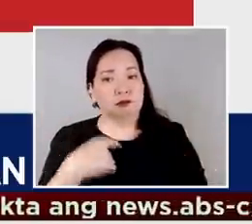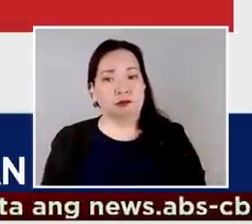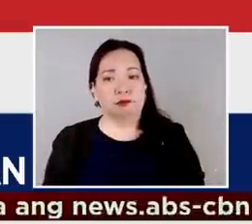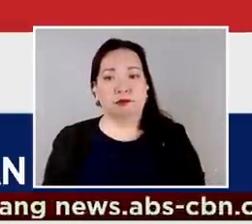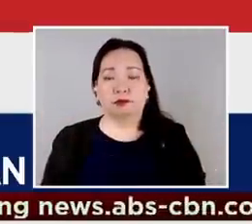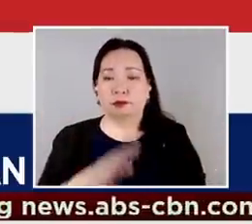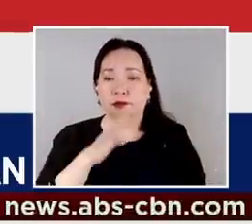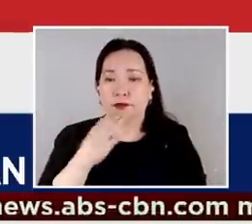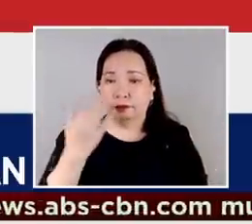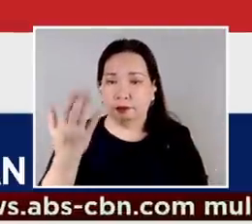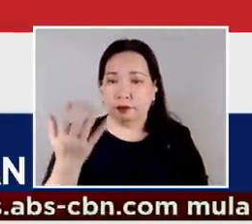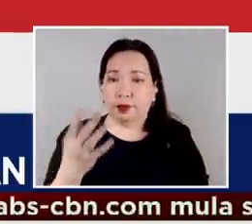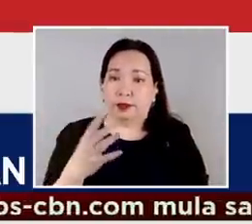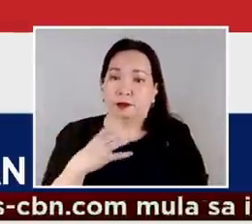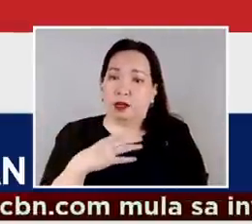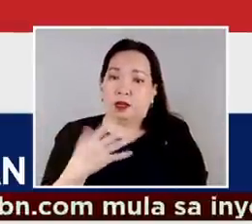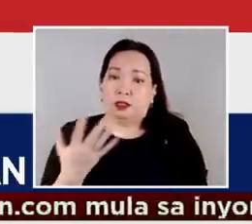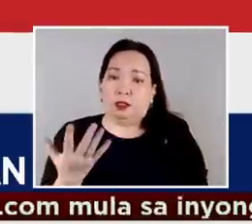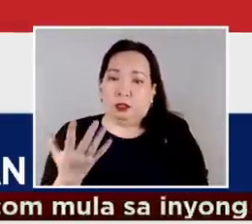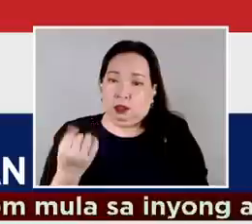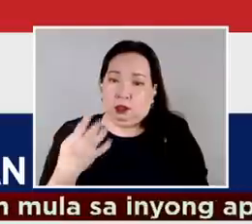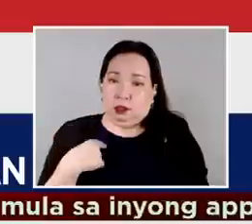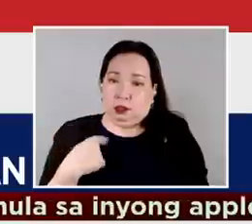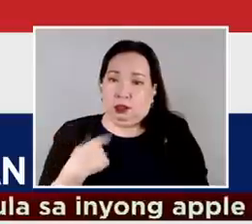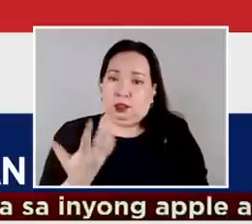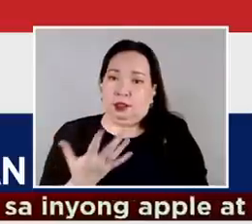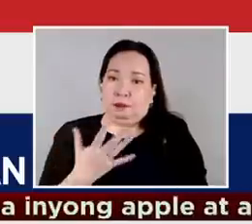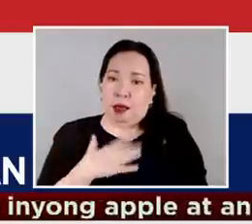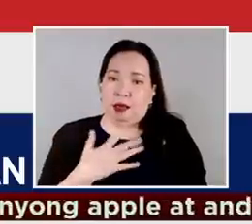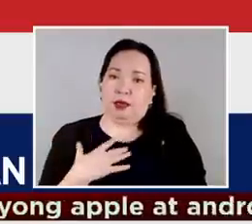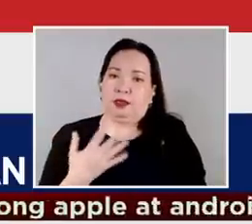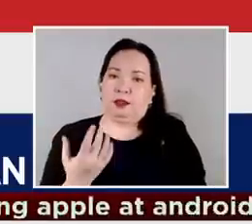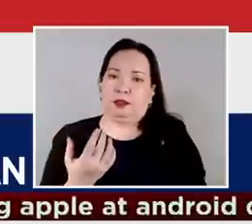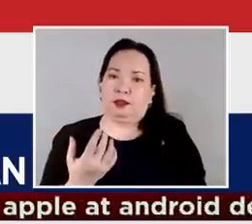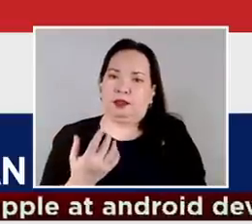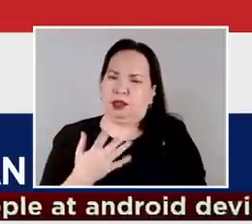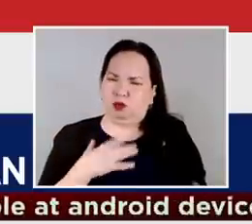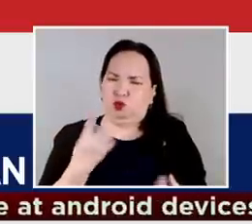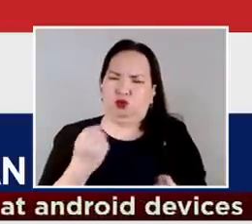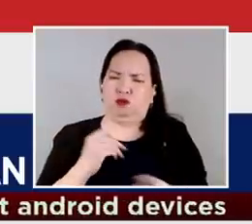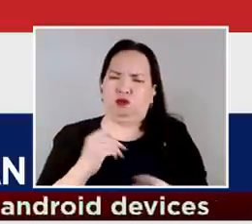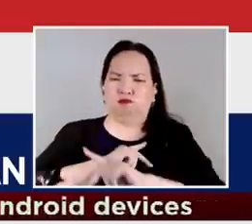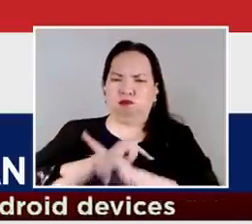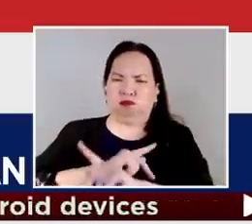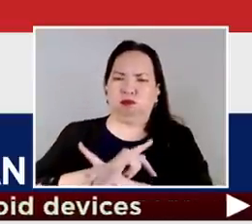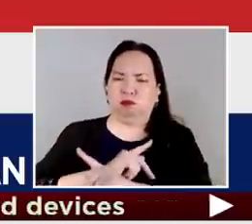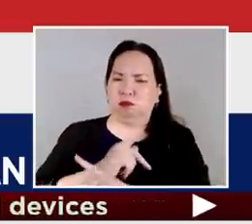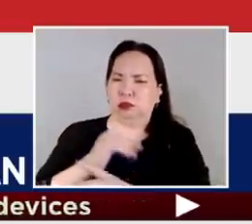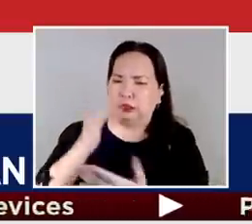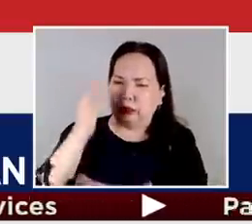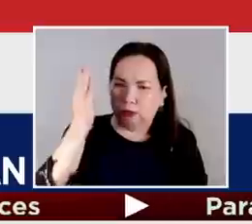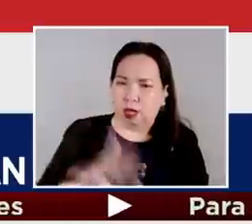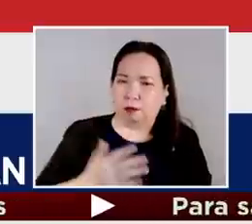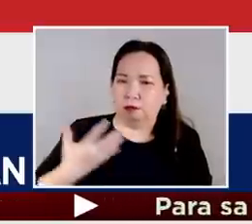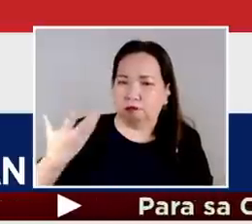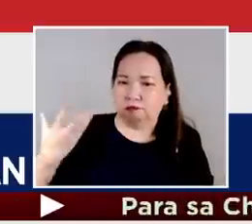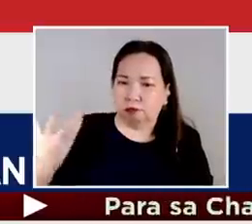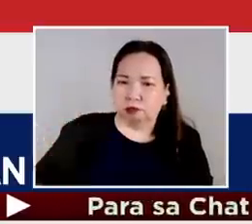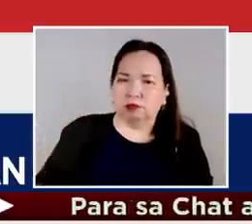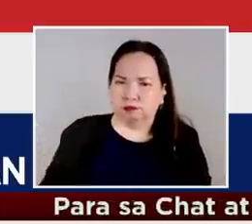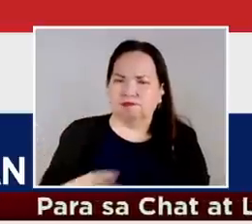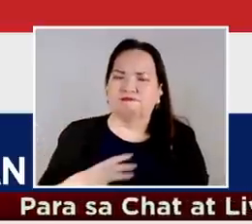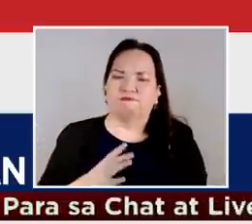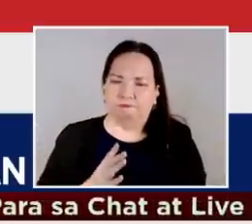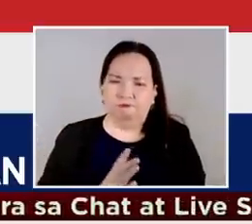If this is the price I have to pay in my fight against corruption, then so be it. Tanggap natin yan, and at the same